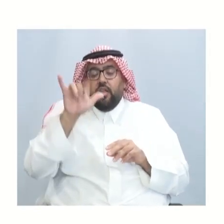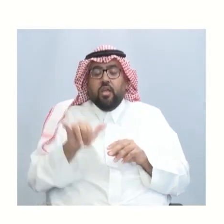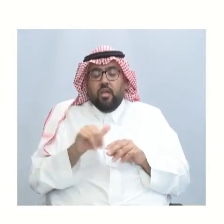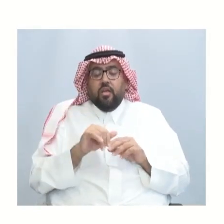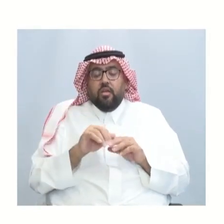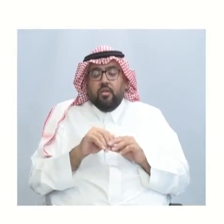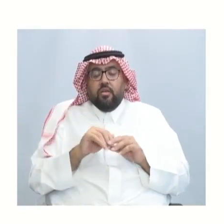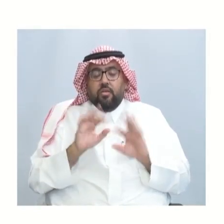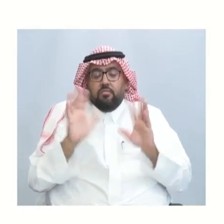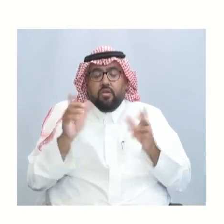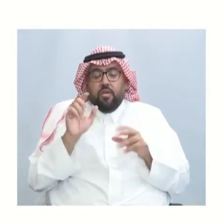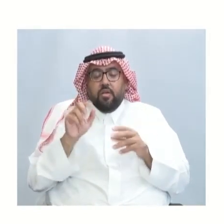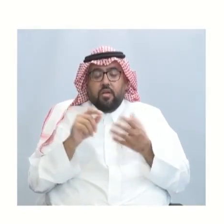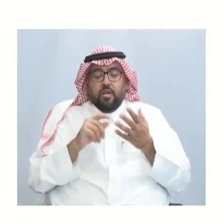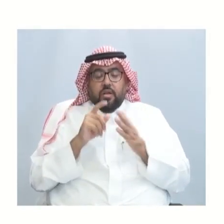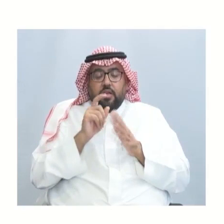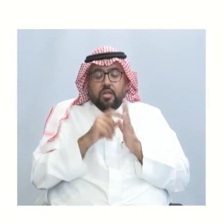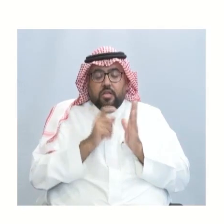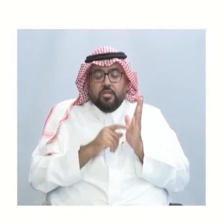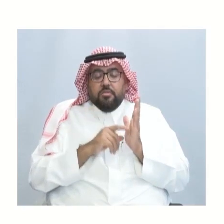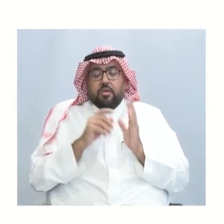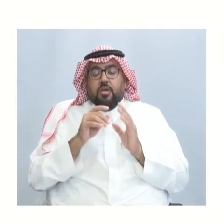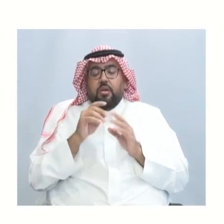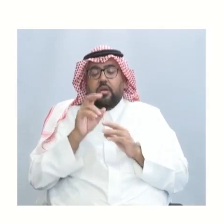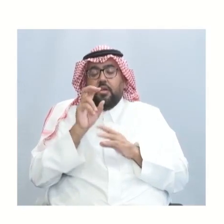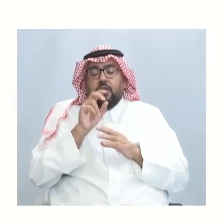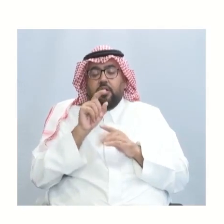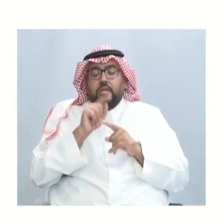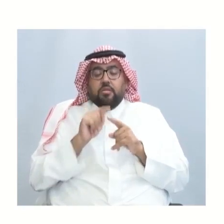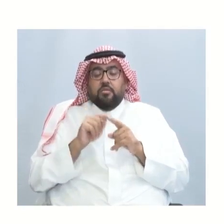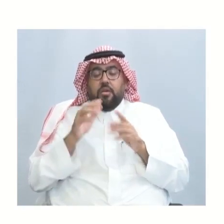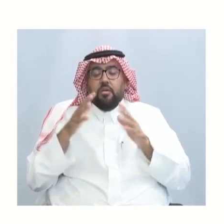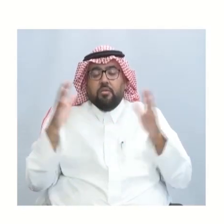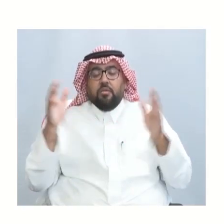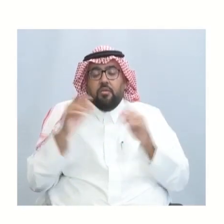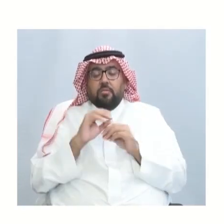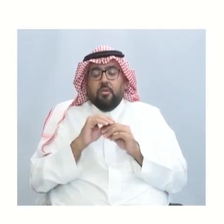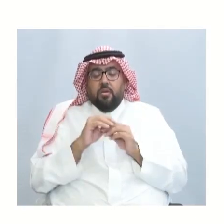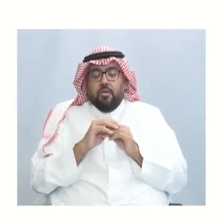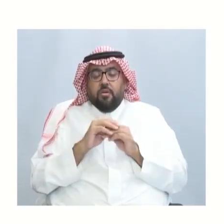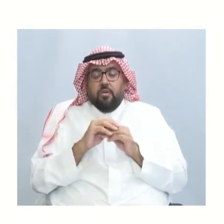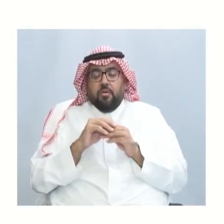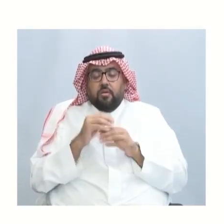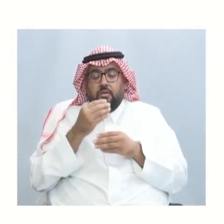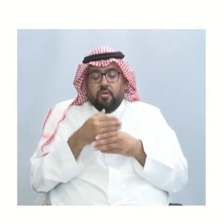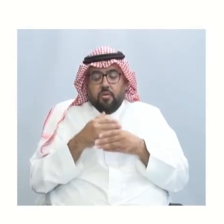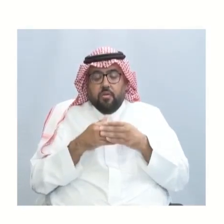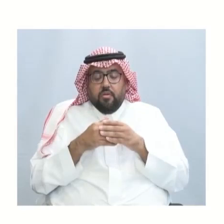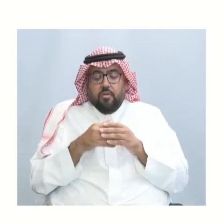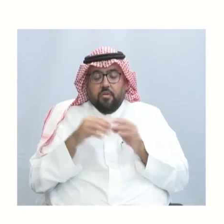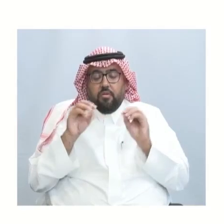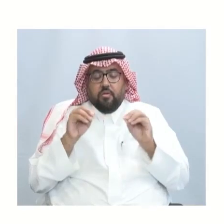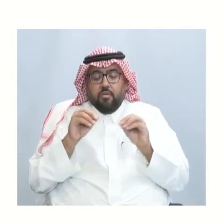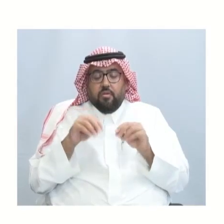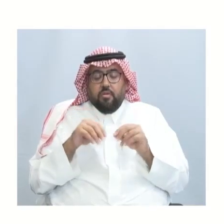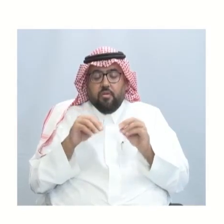المشيميه تشكل النسبه الكبرى من الثديات من المميزات في الثديات الاوليه لها اقدام غشائيه لها